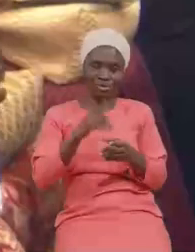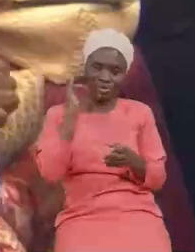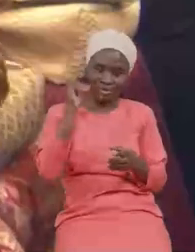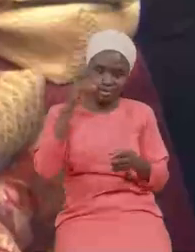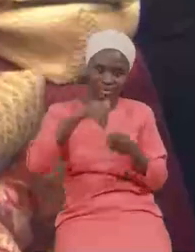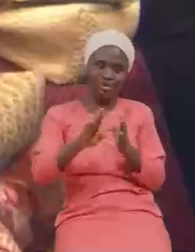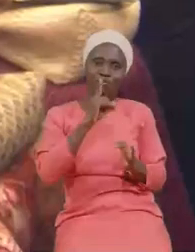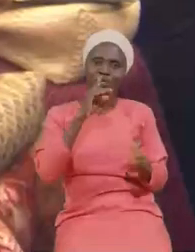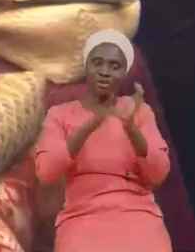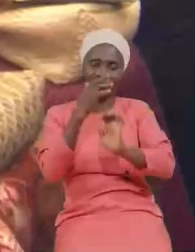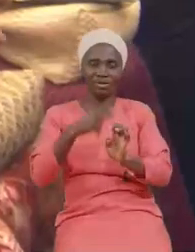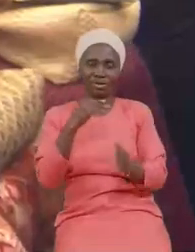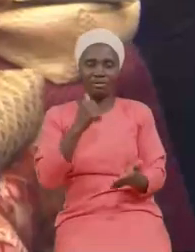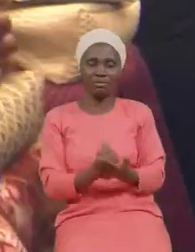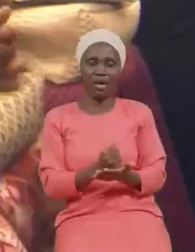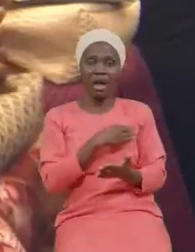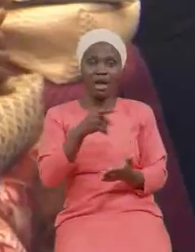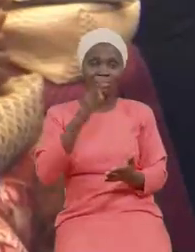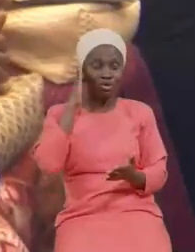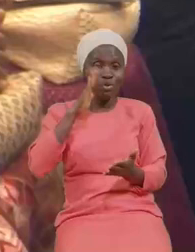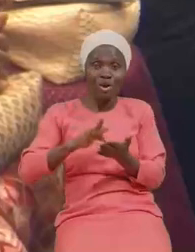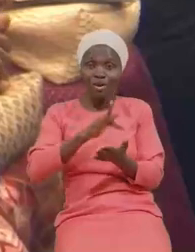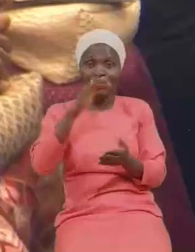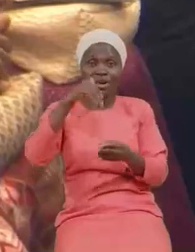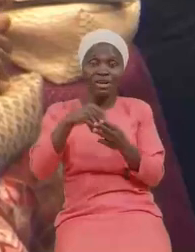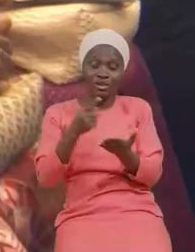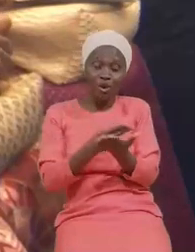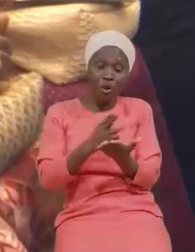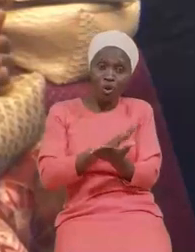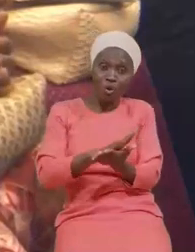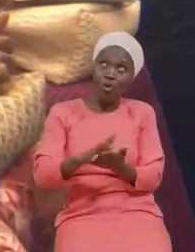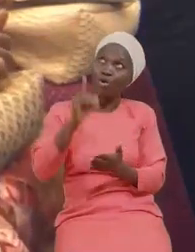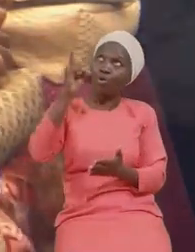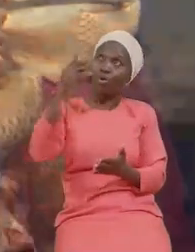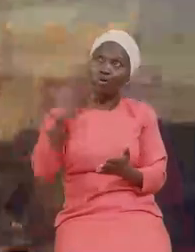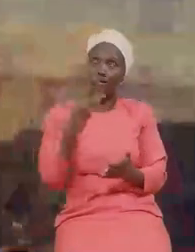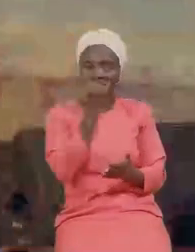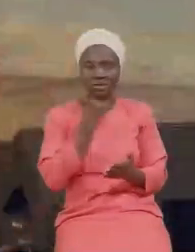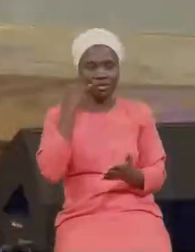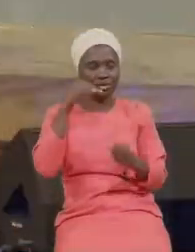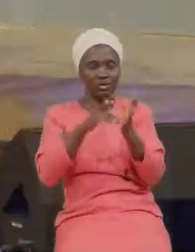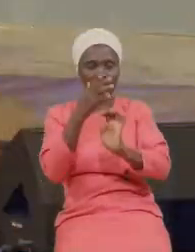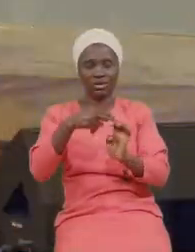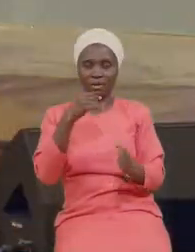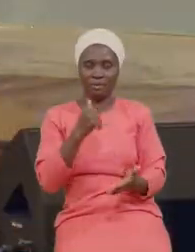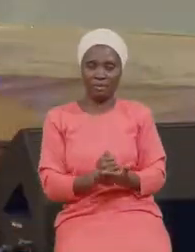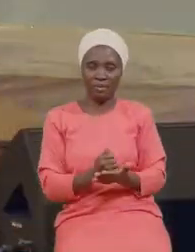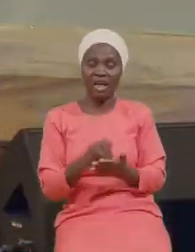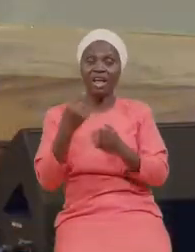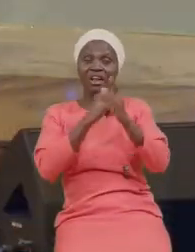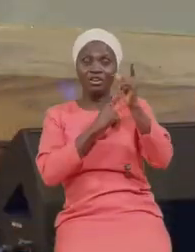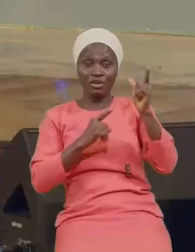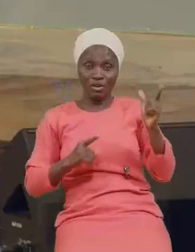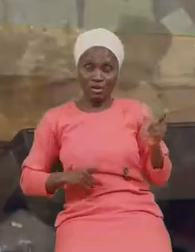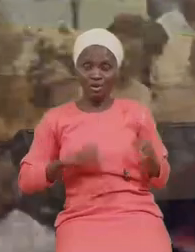bouche tu mettras mais toi tu te réveilleras en l'Éternel tu mettras la ta droite dans le saint duel